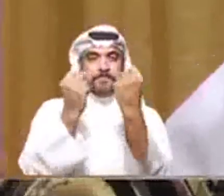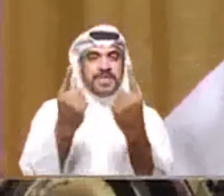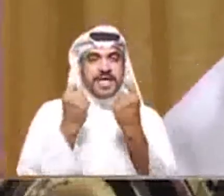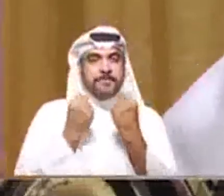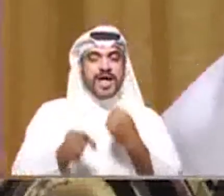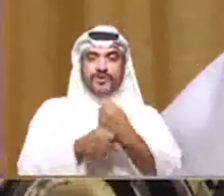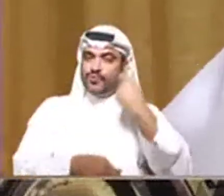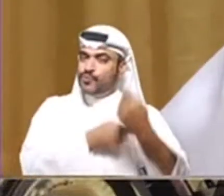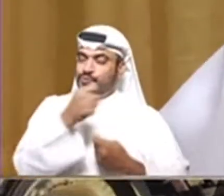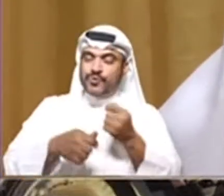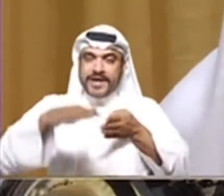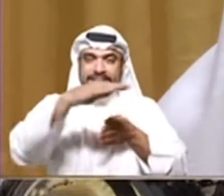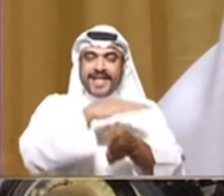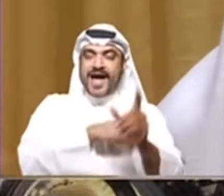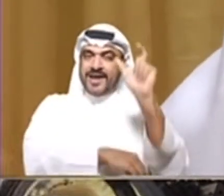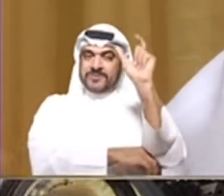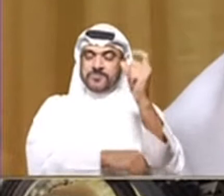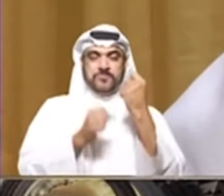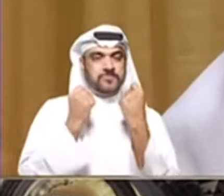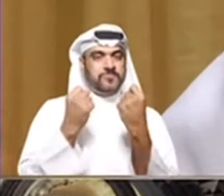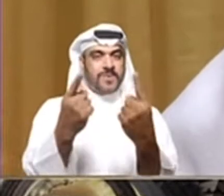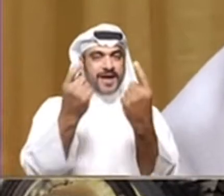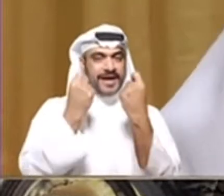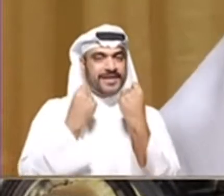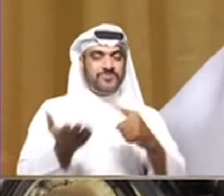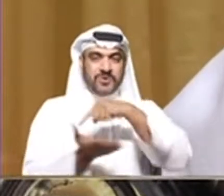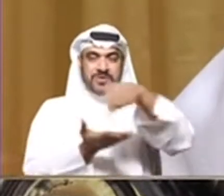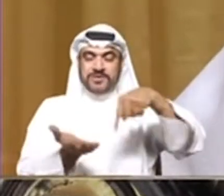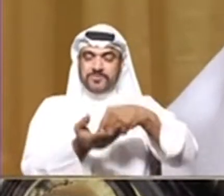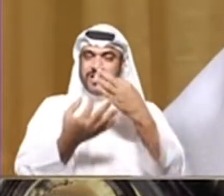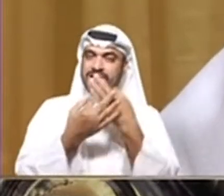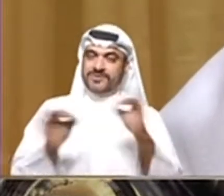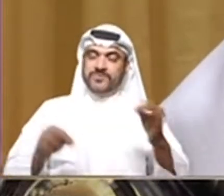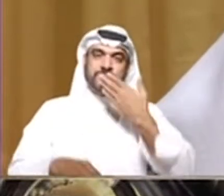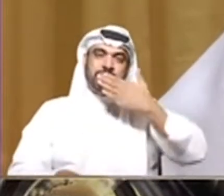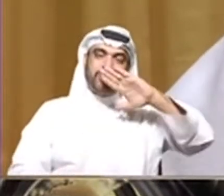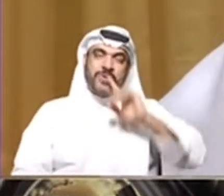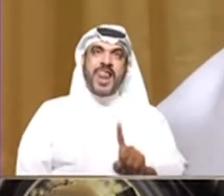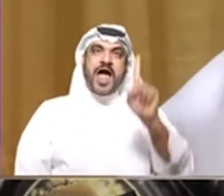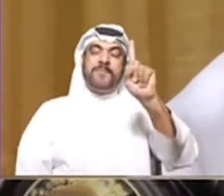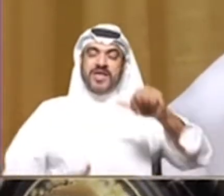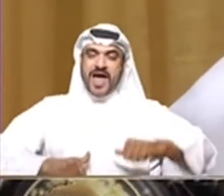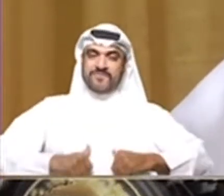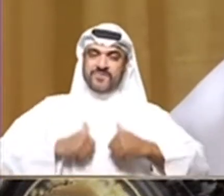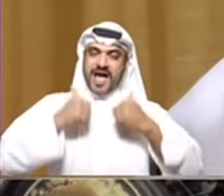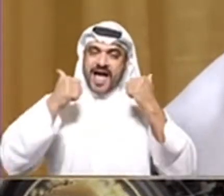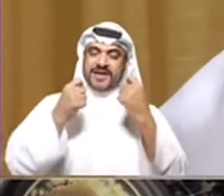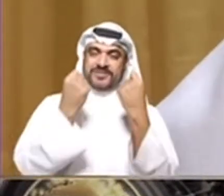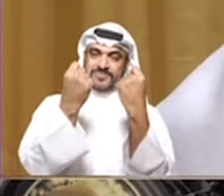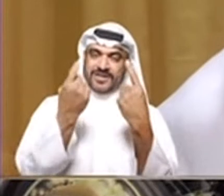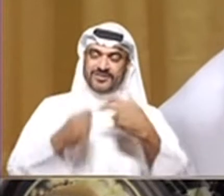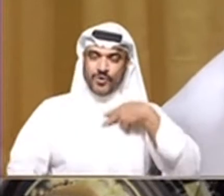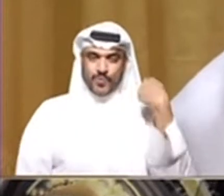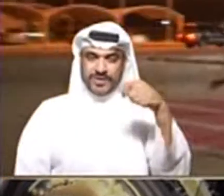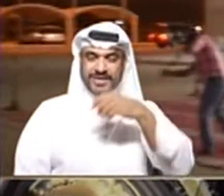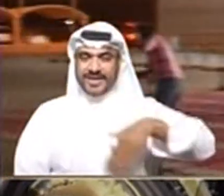والعمل في هذا المسجد في هذا المركز يعني تقوم على يعني على اكمل وجه بحمد الله تبارك وتعالى، وهذا فخر لي يعني القطاع وفخر للوزاره